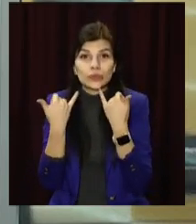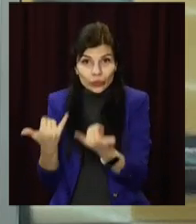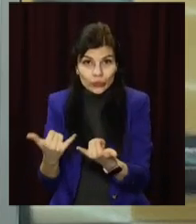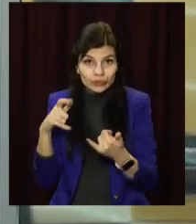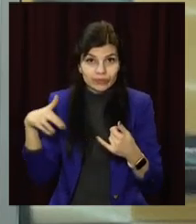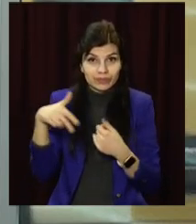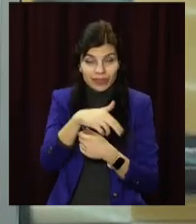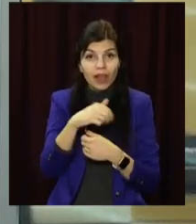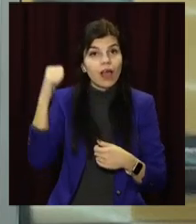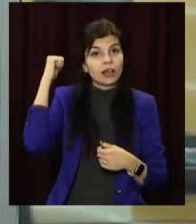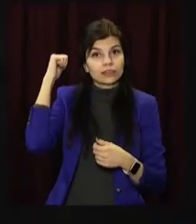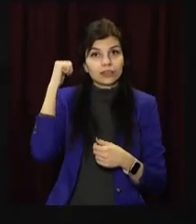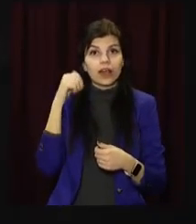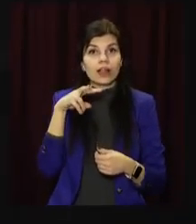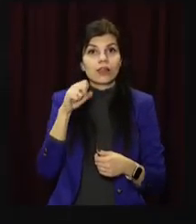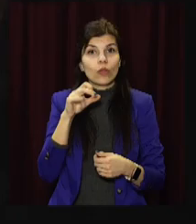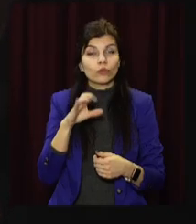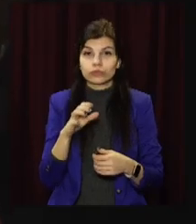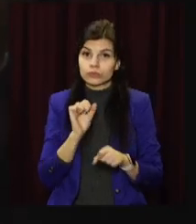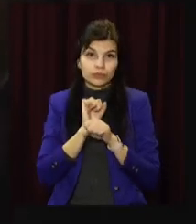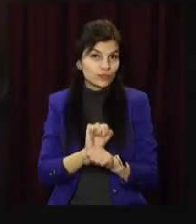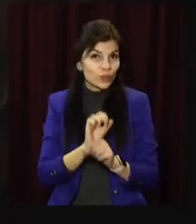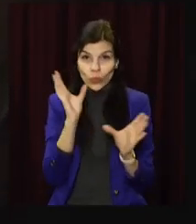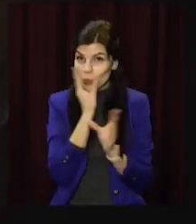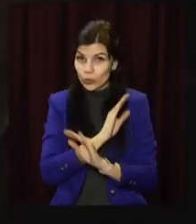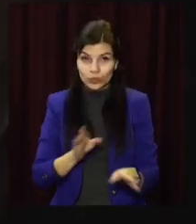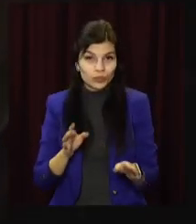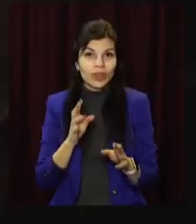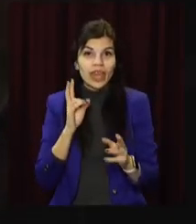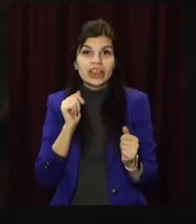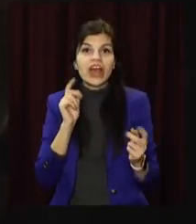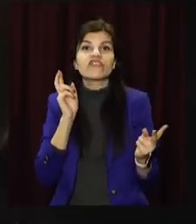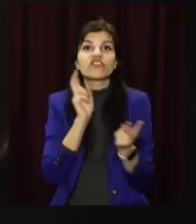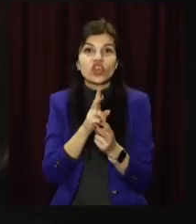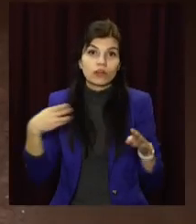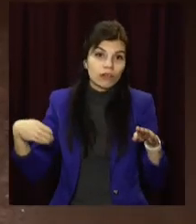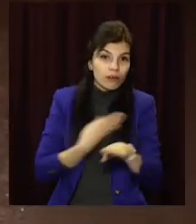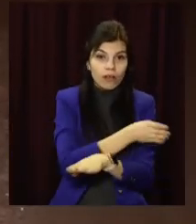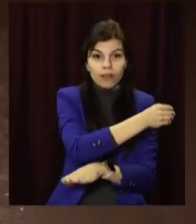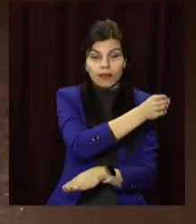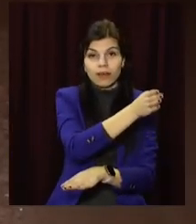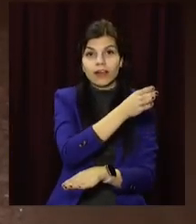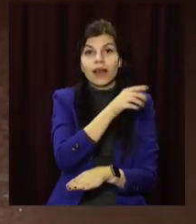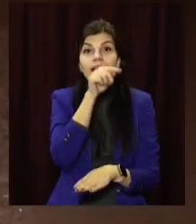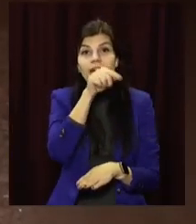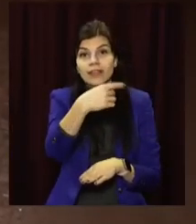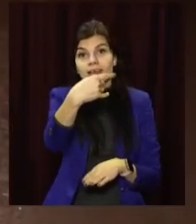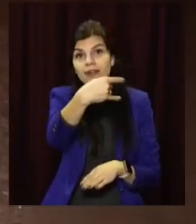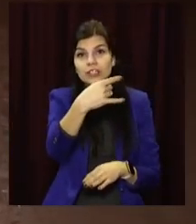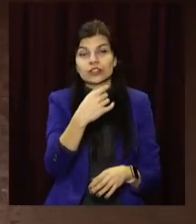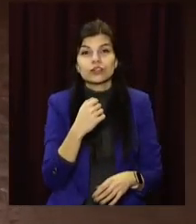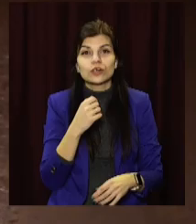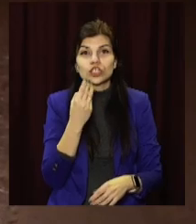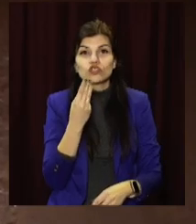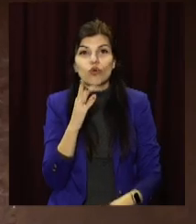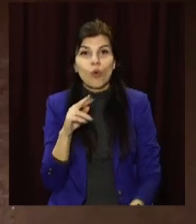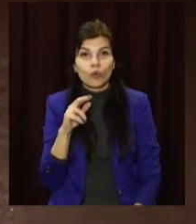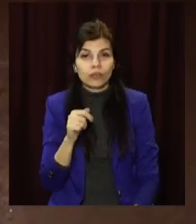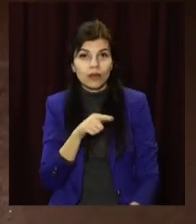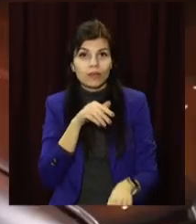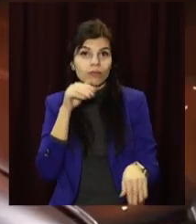Ззаду їхав «Лано», скермувальник якого не встиг загальмувати і виїхав на зустрічну смугу. Там перед переходом стояла «Шкода», у яку врізався «Ланос»,